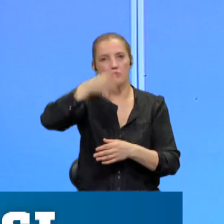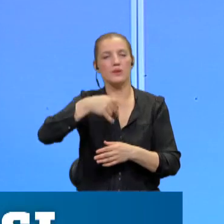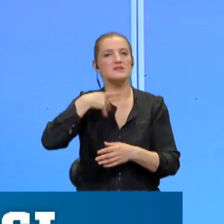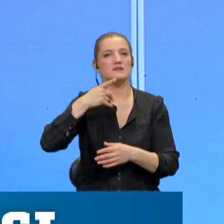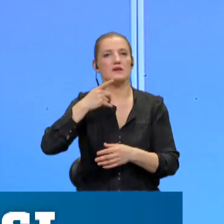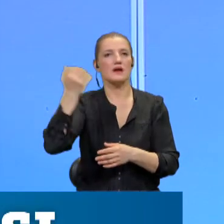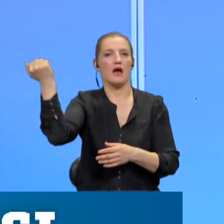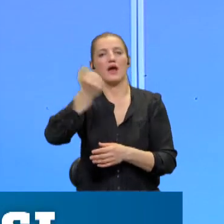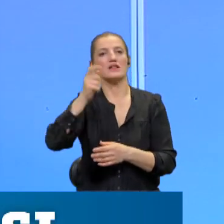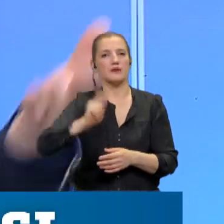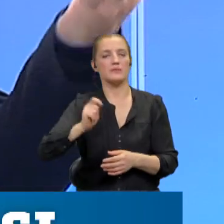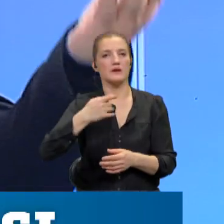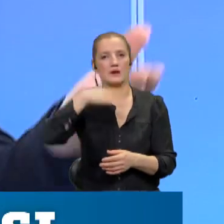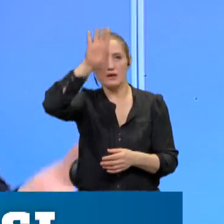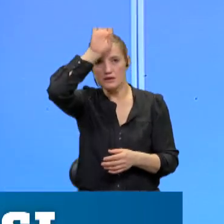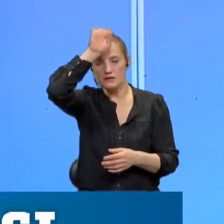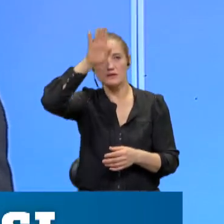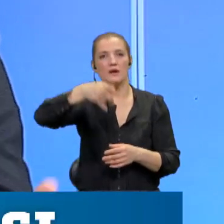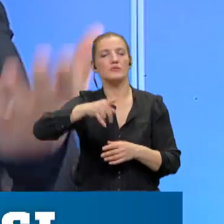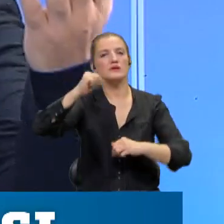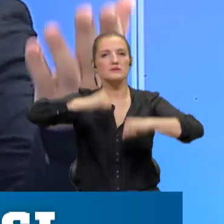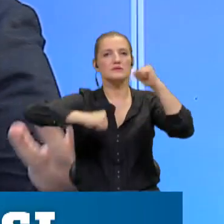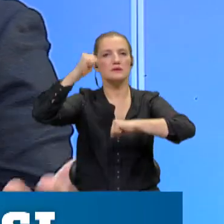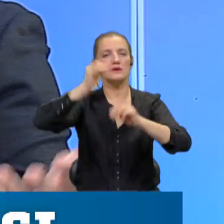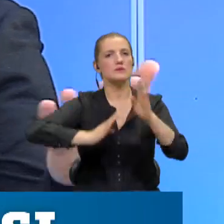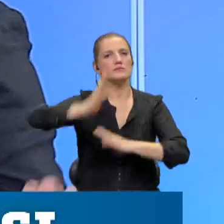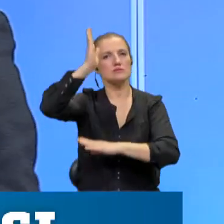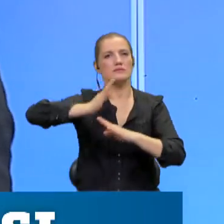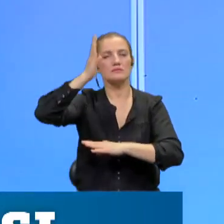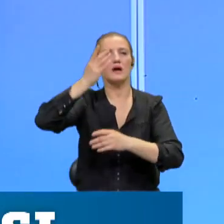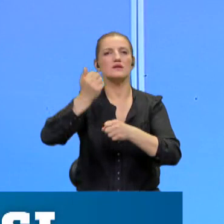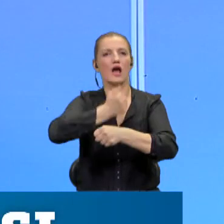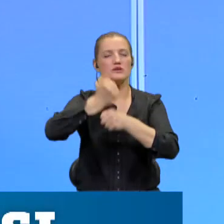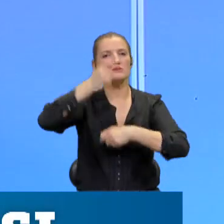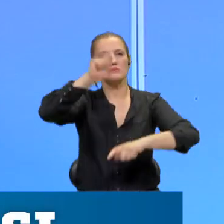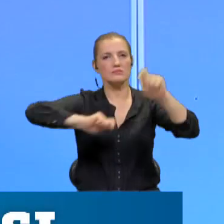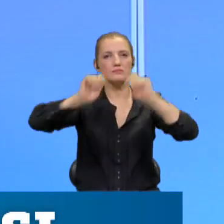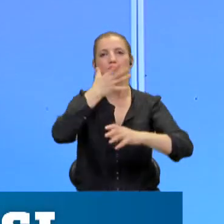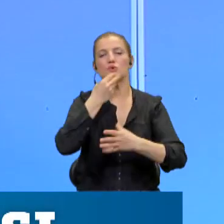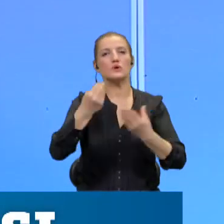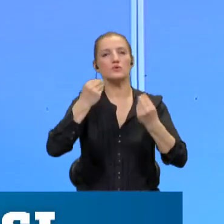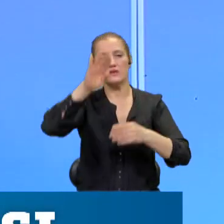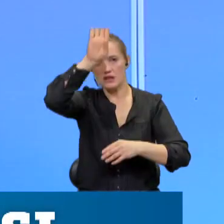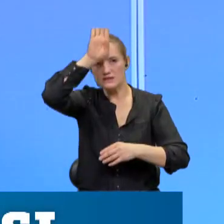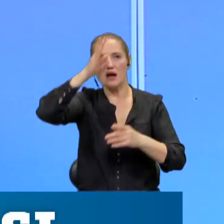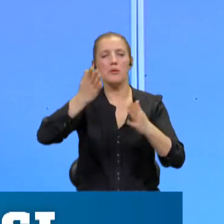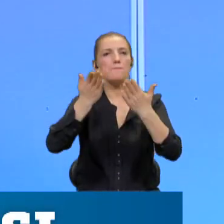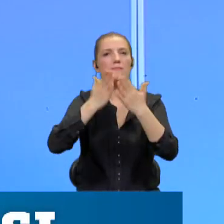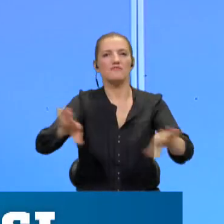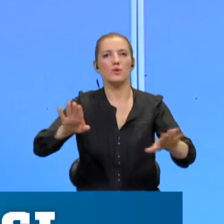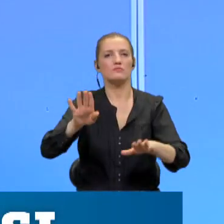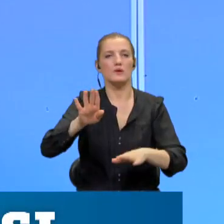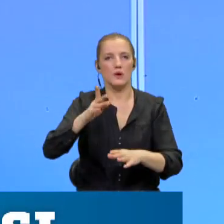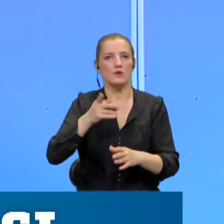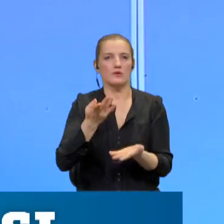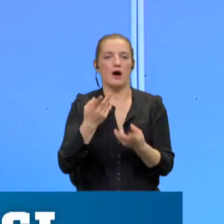ettik dedi Zaten İstanbul'daki bronto Gökdelenler o beton yağını o güzelim İstanbul'un mahvolması da